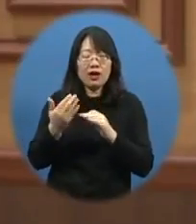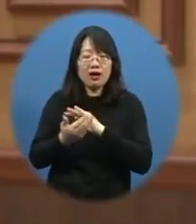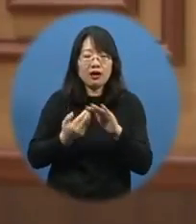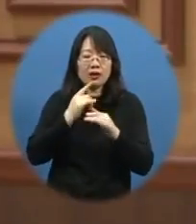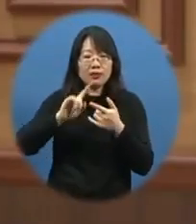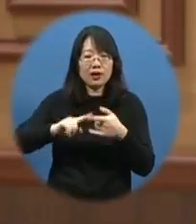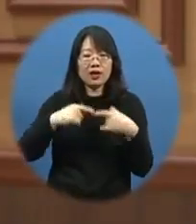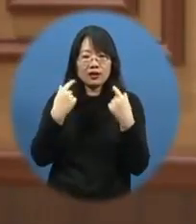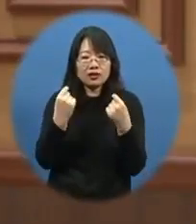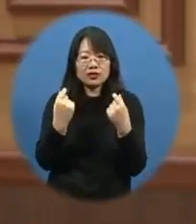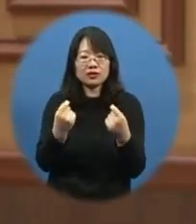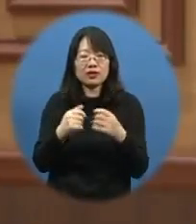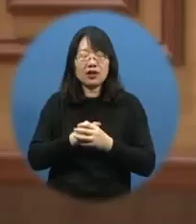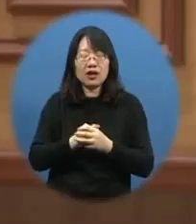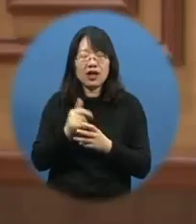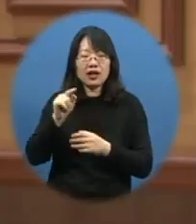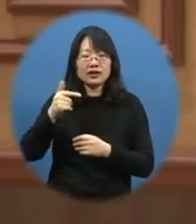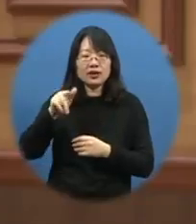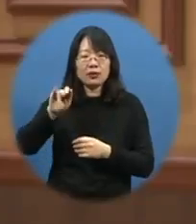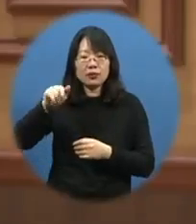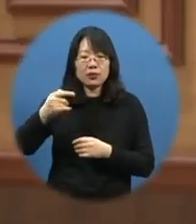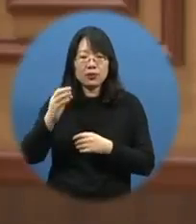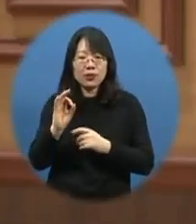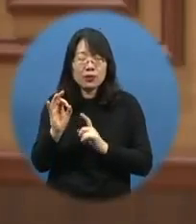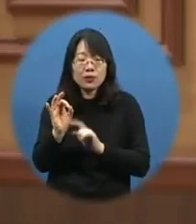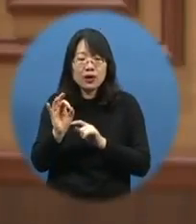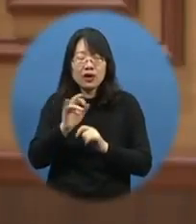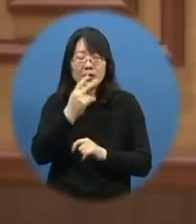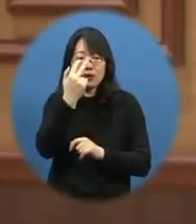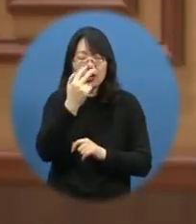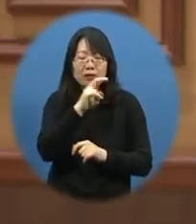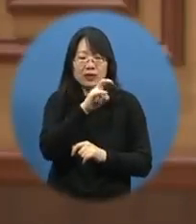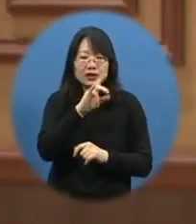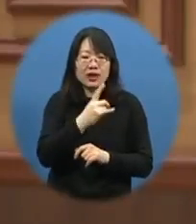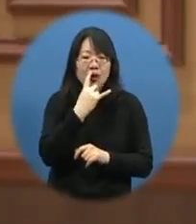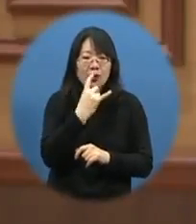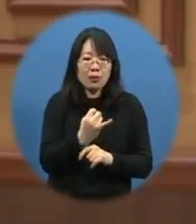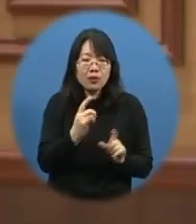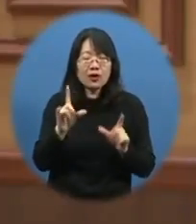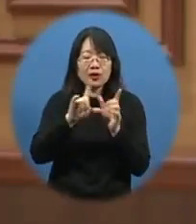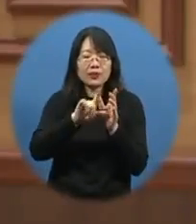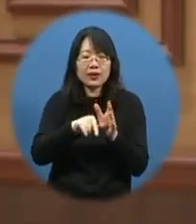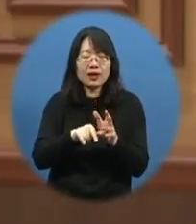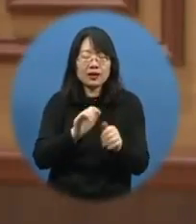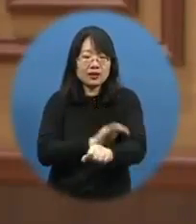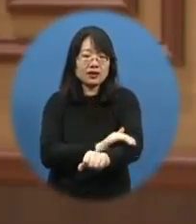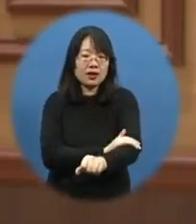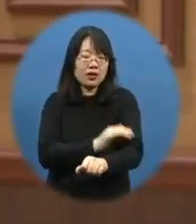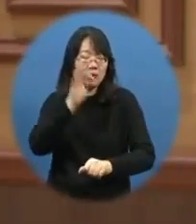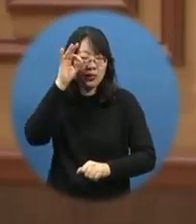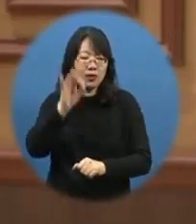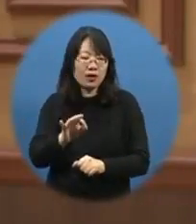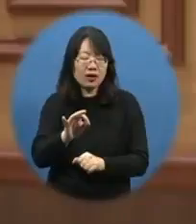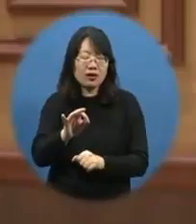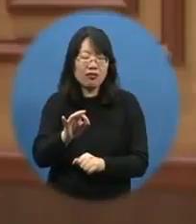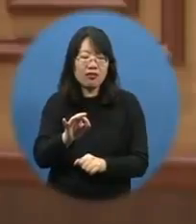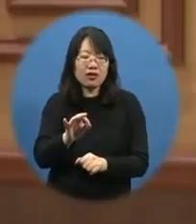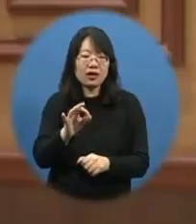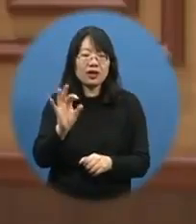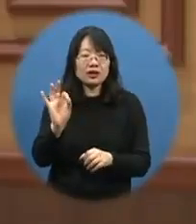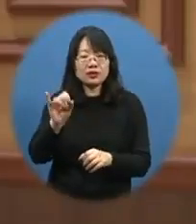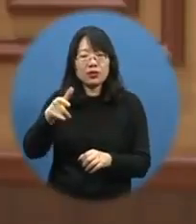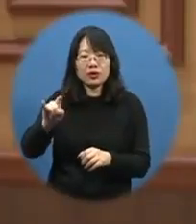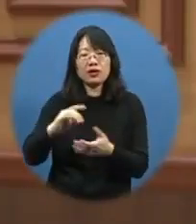아까 말씀드렸듯이 한석봉이나 맹자엄마가 살았을 당시에는 직업이라는 게 전부 해봤자 한 10여